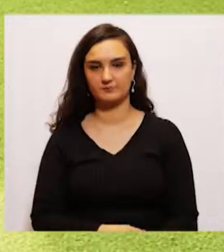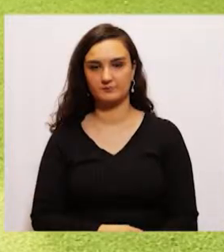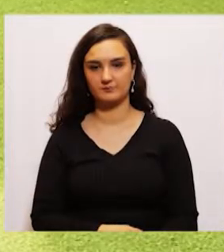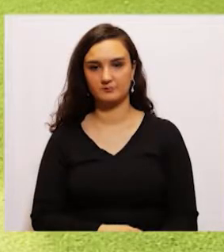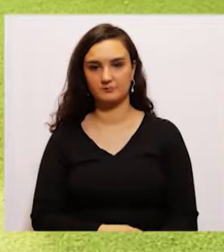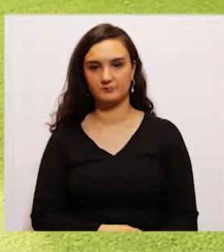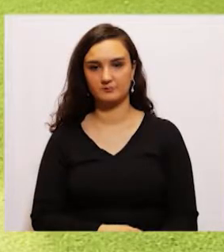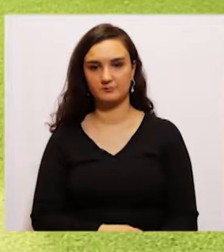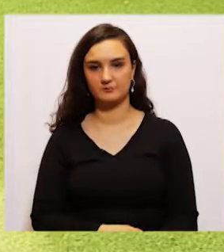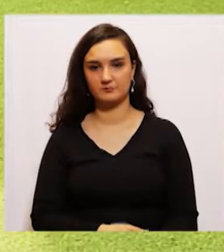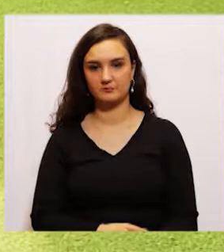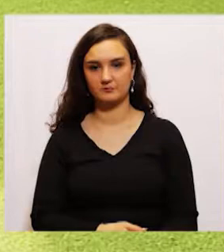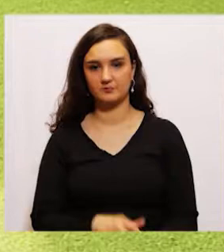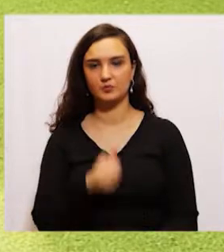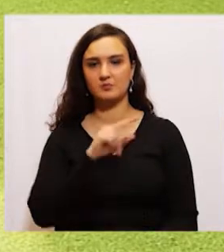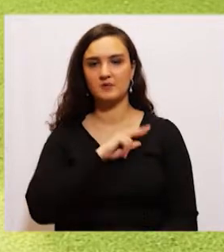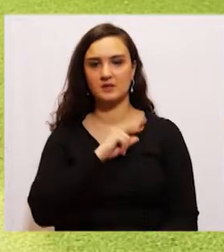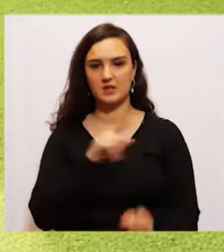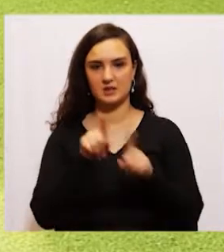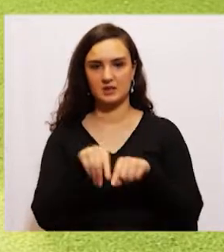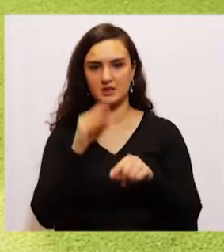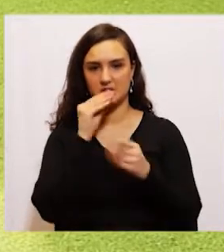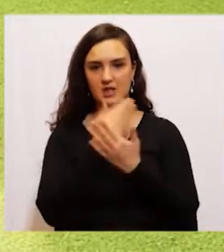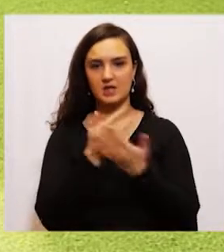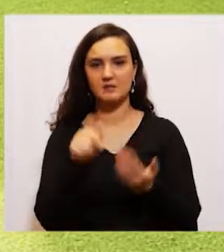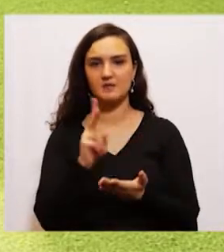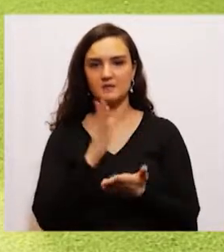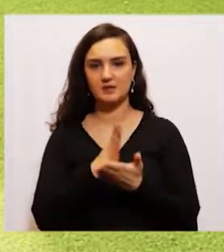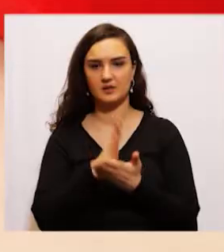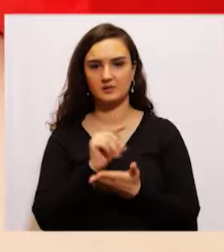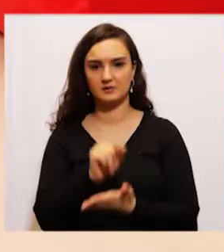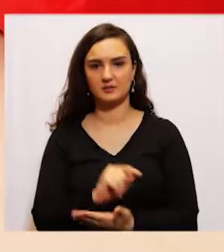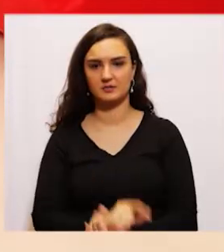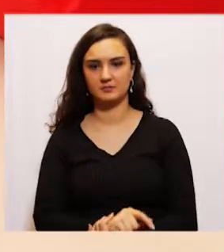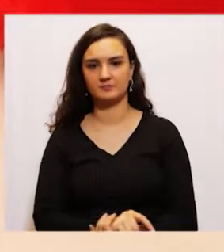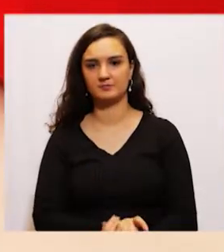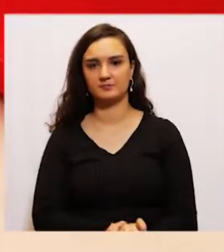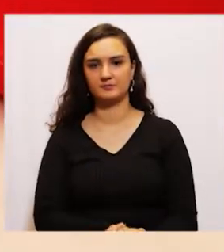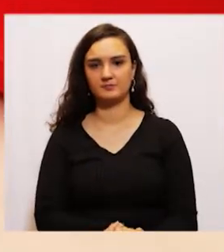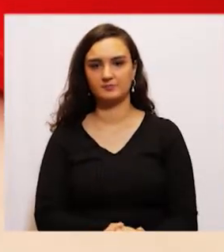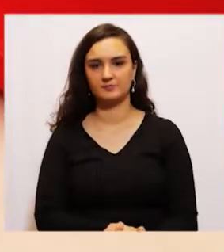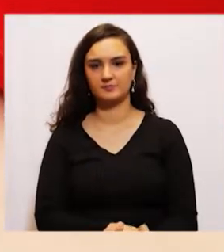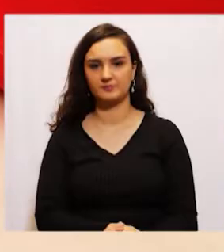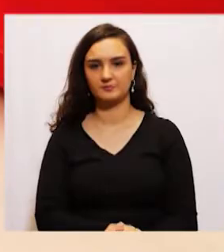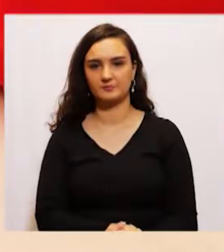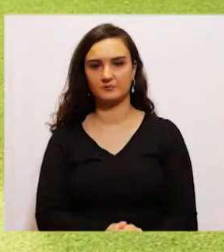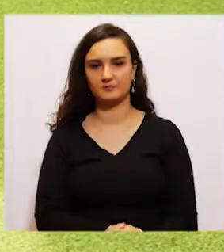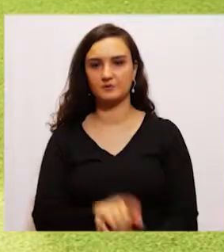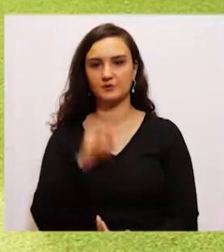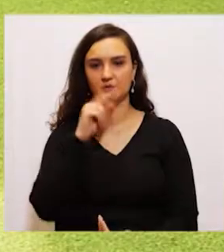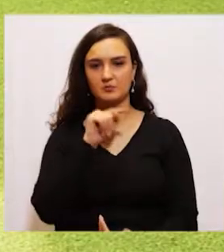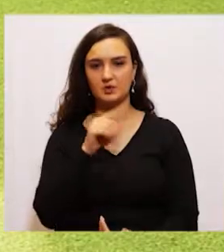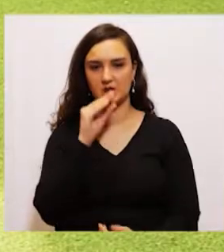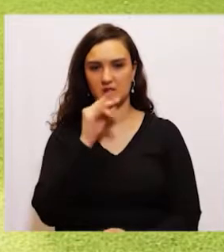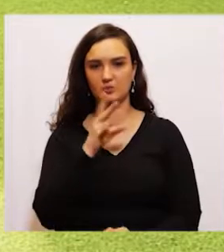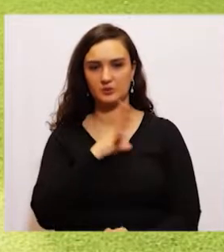გადავაკეთე და ამ ძაღლები. როგორ მიყვარს ეგეთი ძაღლები და ეს ვინ არის ახლა? ეს ვინ არის? ეს შემეშალა ძაღლი. არაფერი არ შეგეშალა, ესეც იყოს